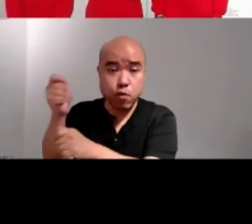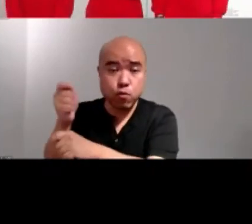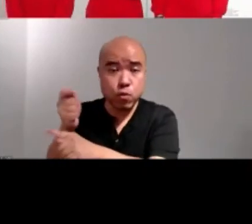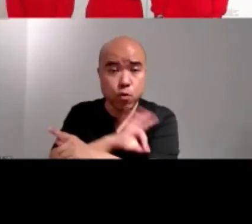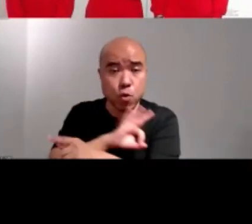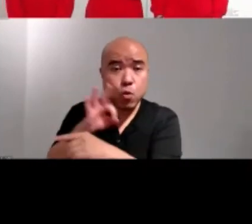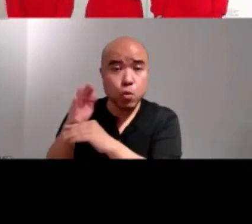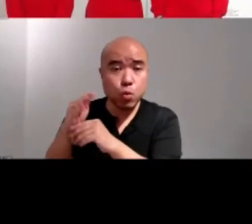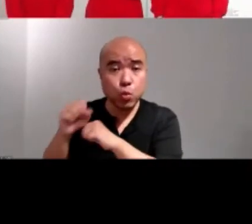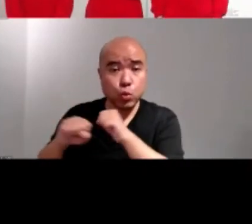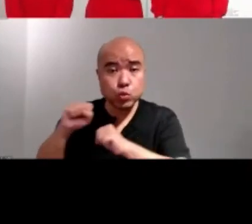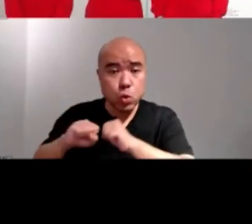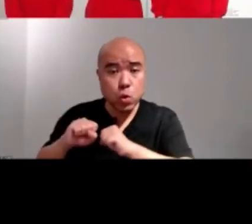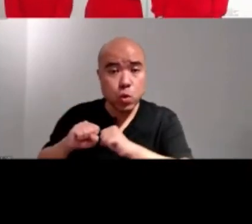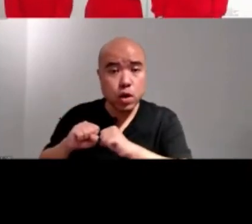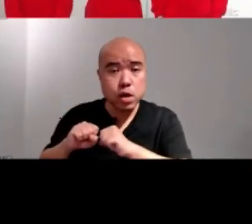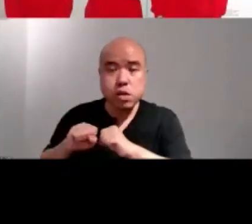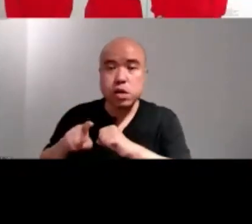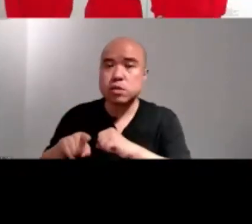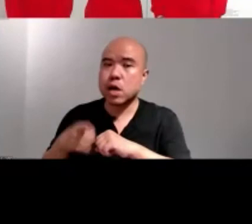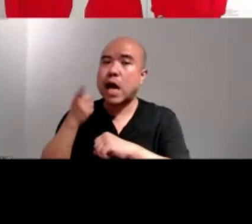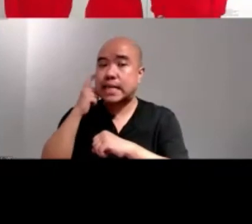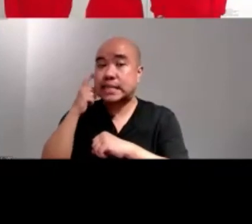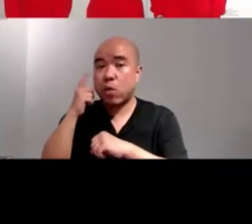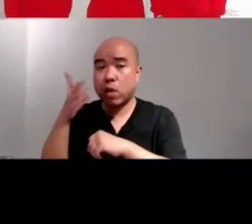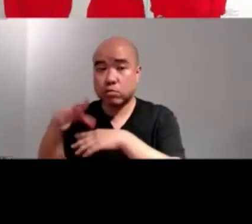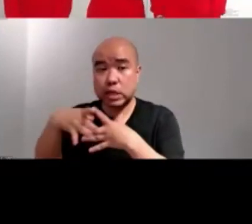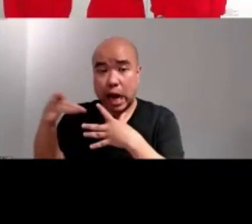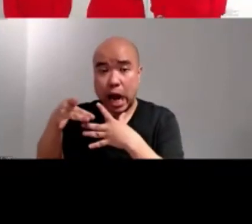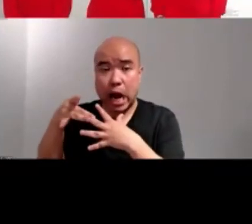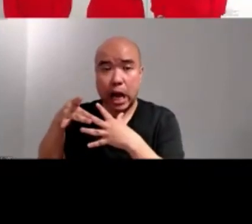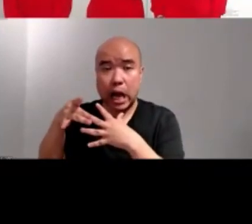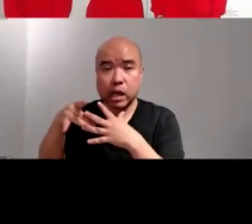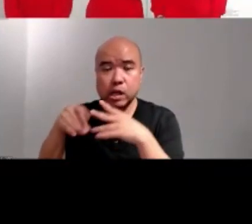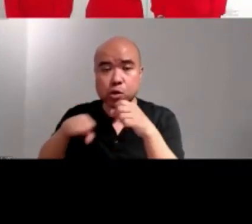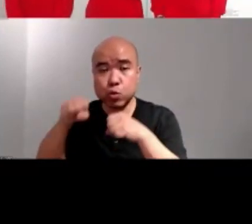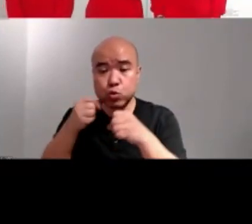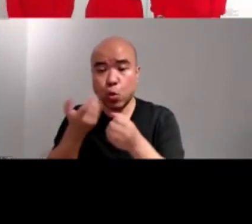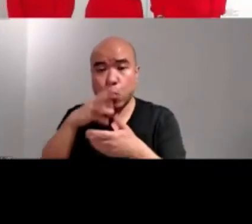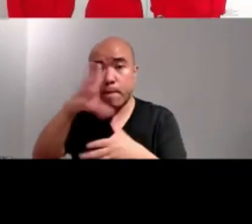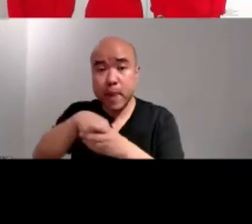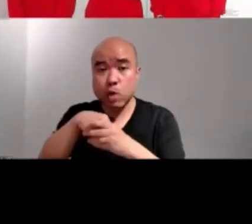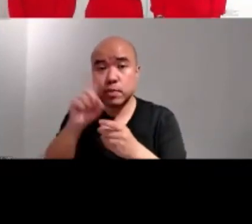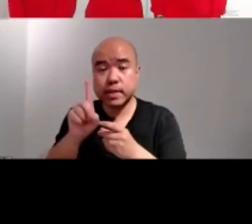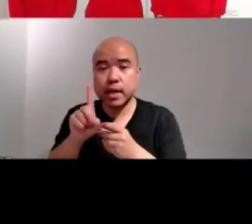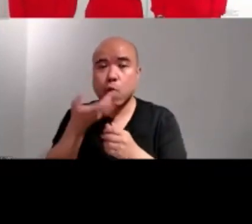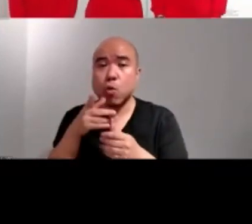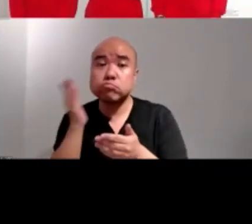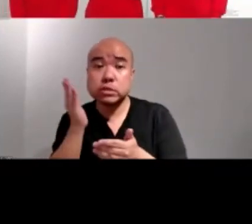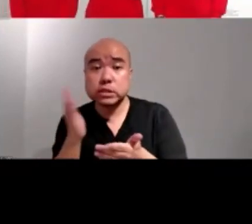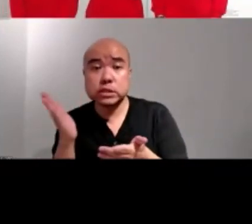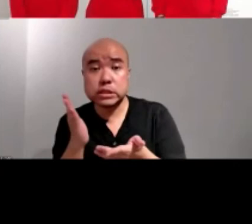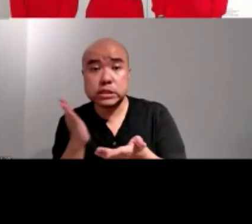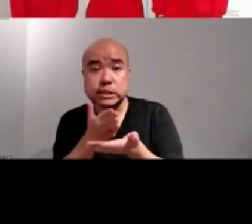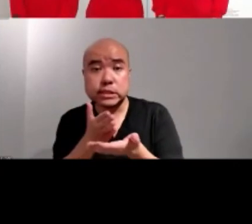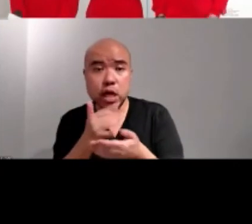红色的尺正正就是代表了你附近你选择的活动的类别的活动。那我们现在按进去里面，那我们就可以看到里面